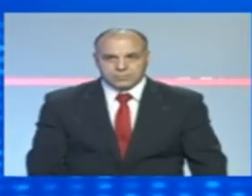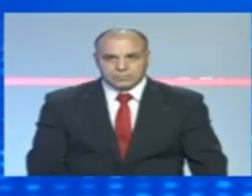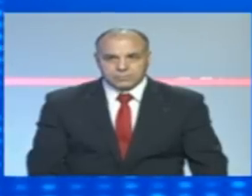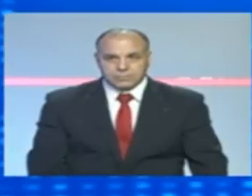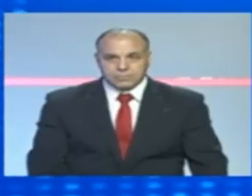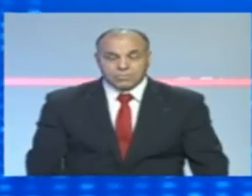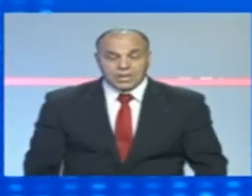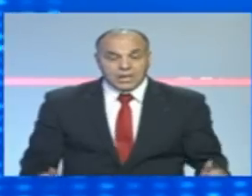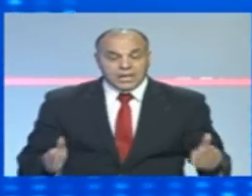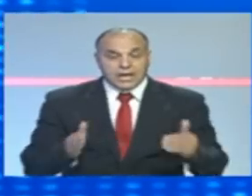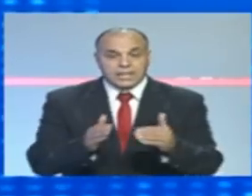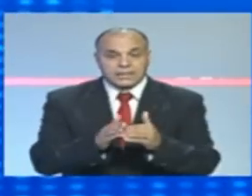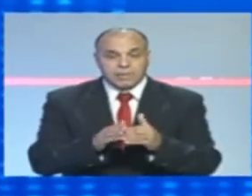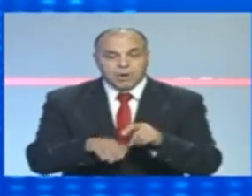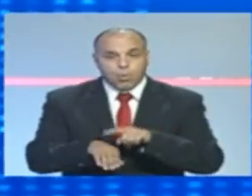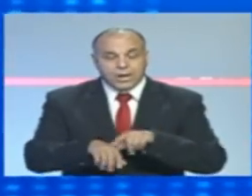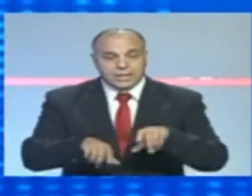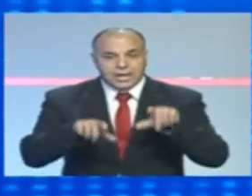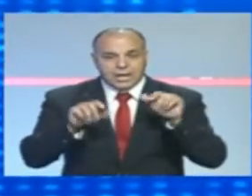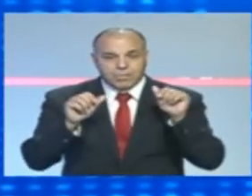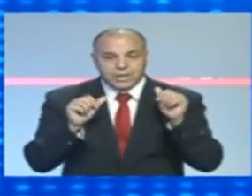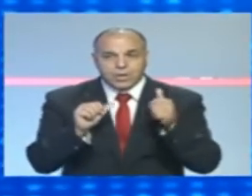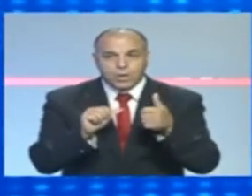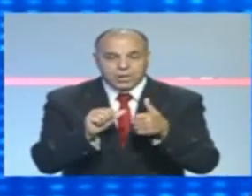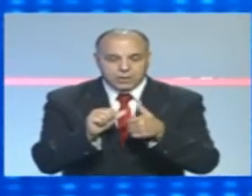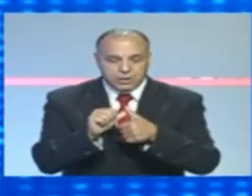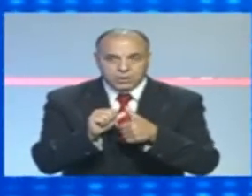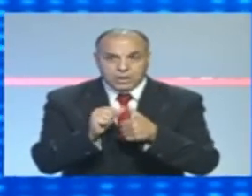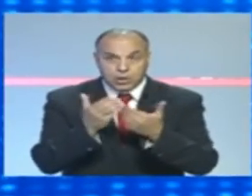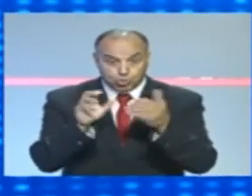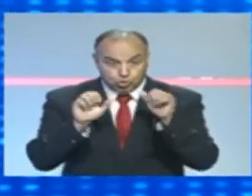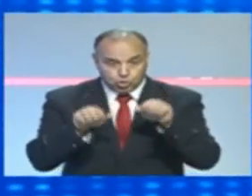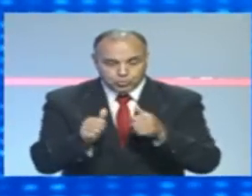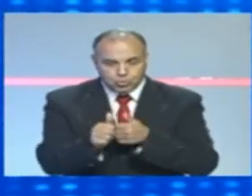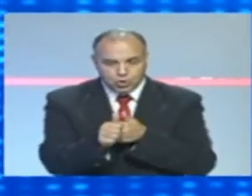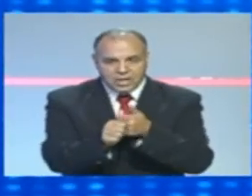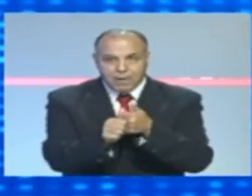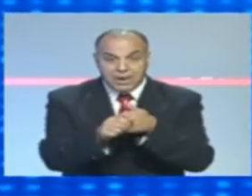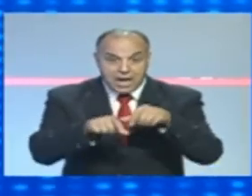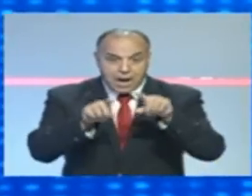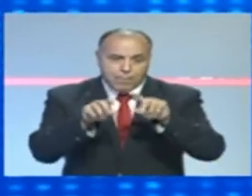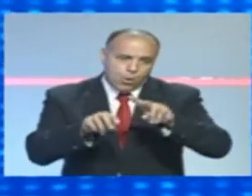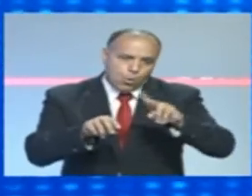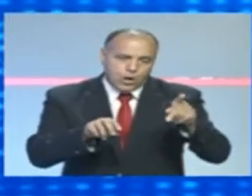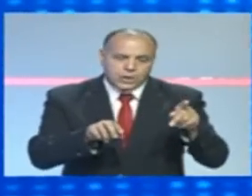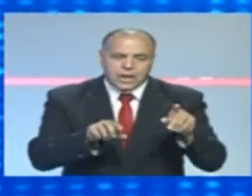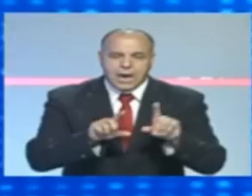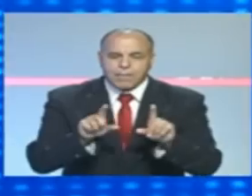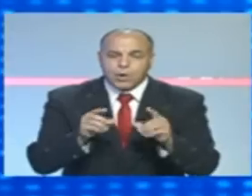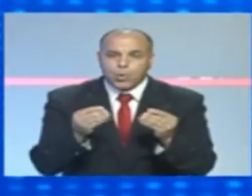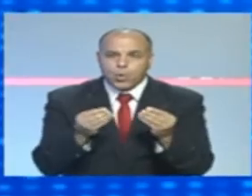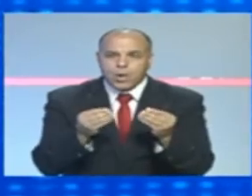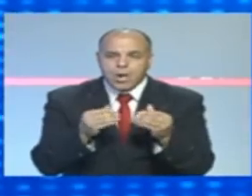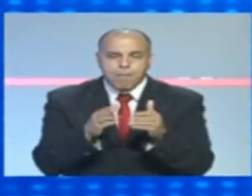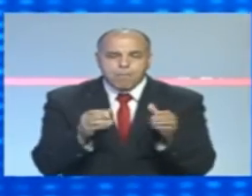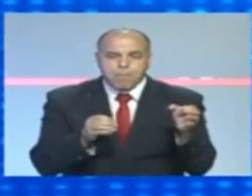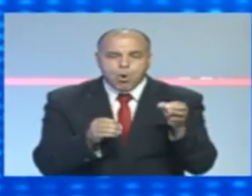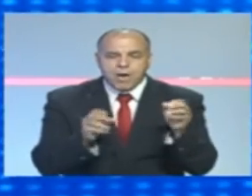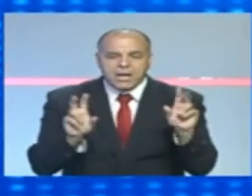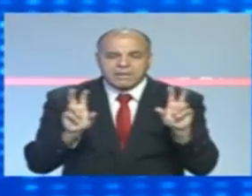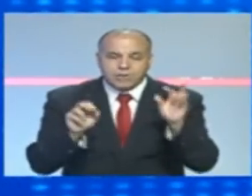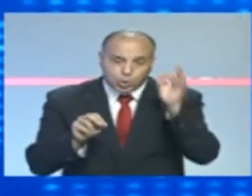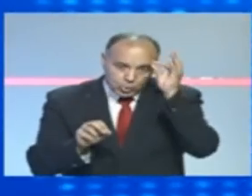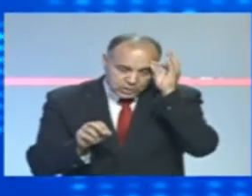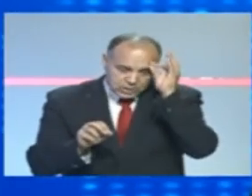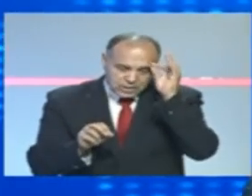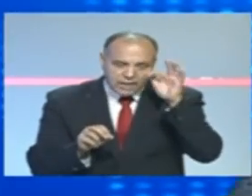ختام هذا الموعد الاخباريه نشير مشاهدينا الى انه بامكانكم متابعه هذه النشره وغيرها من الاخبار على بوابه التلفزه التونسيه